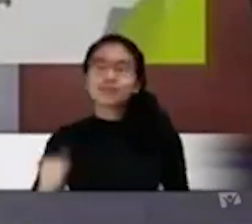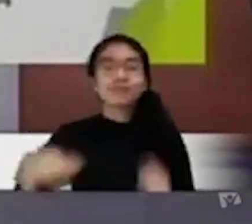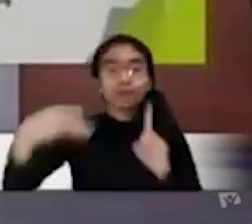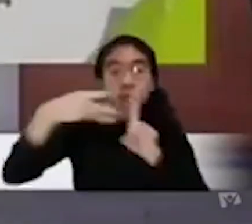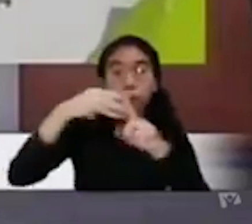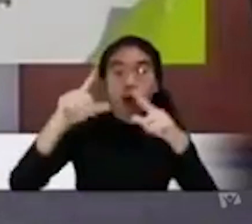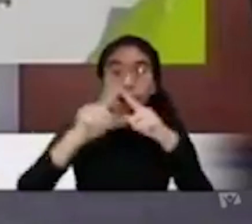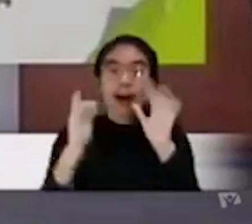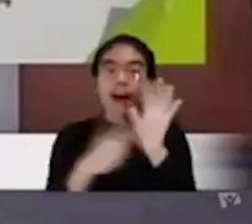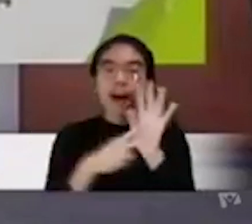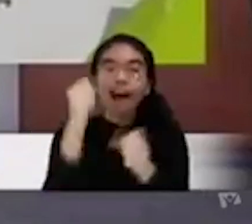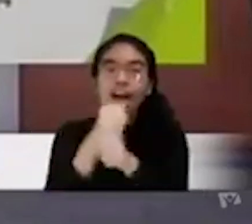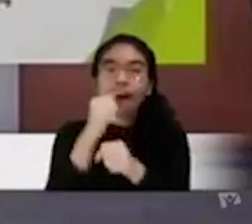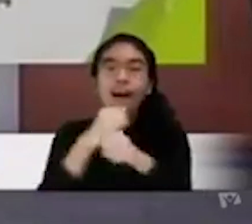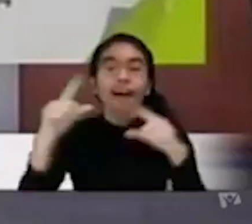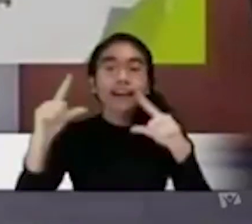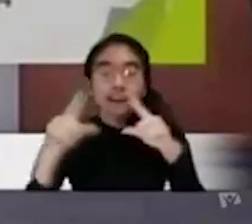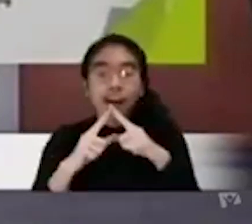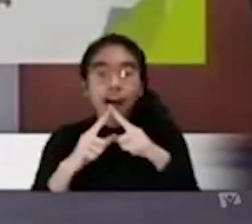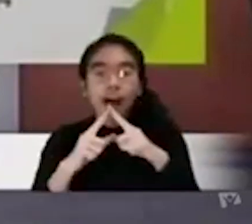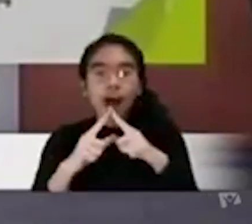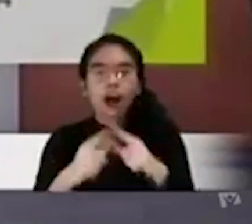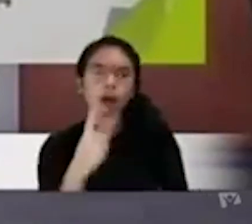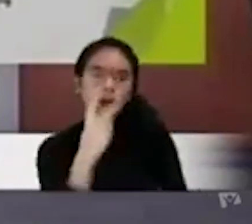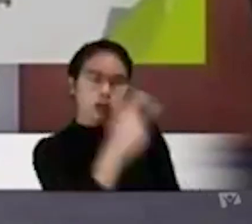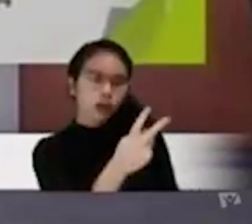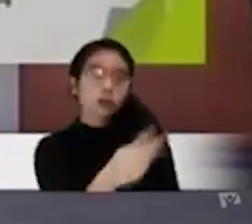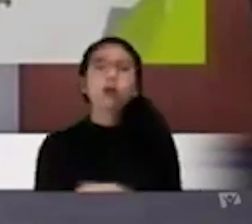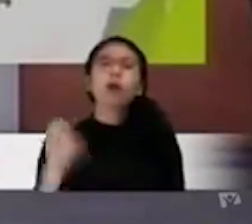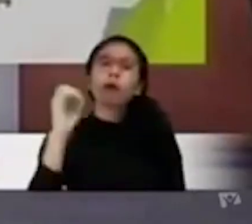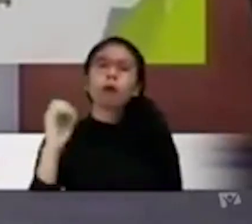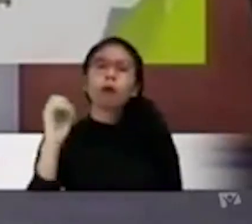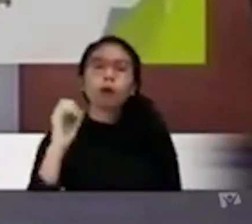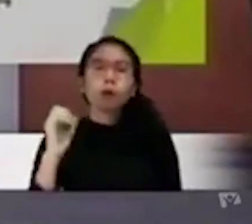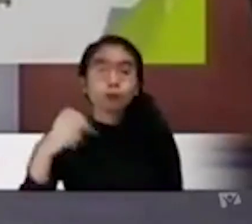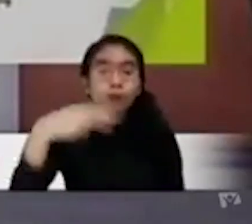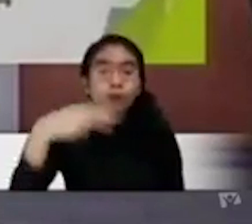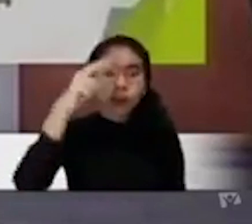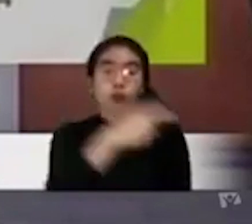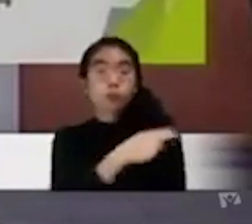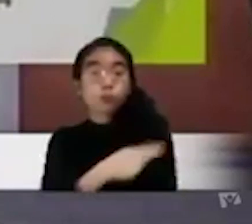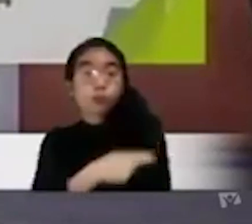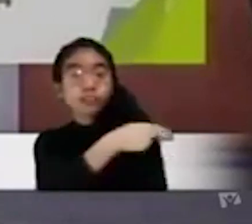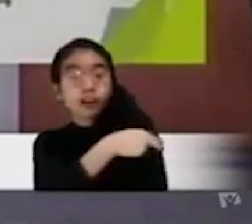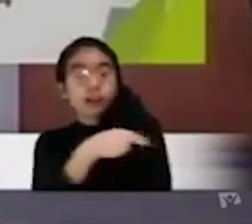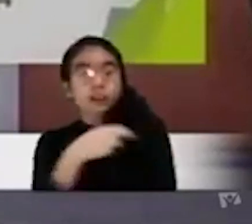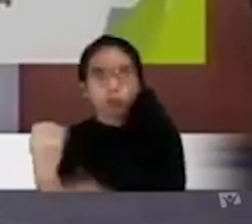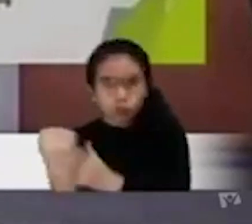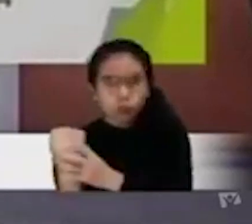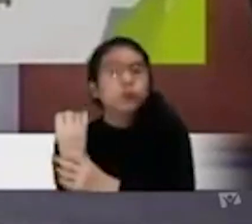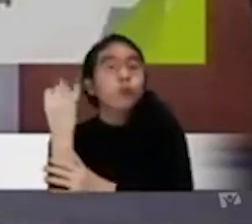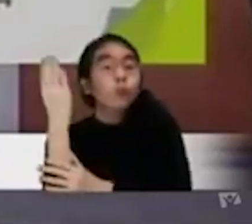bertumbuh. Diawali dari Taman Sari tahun 1950